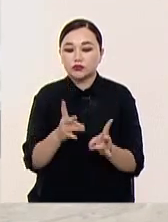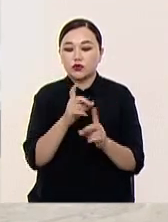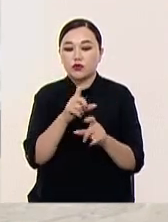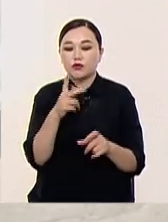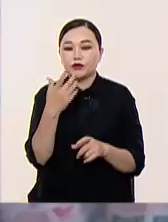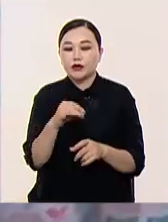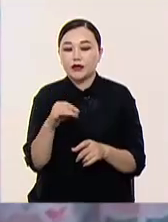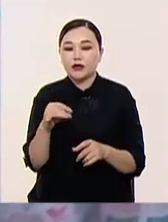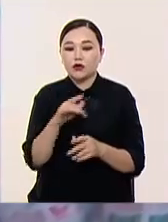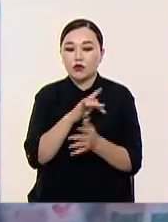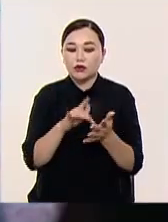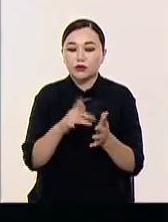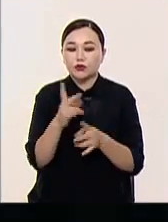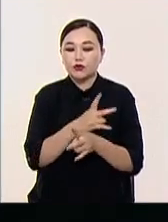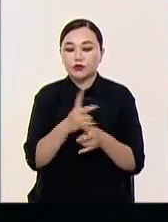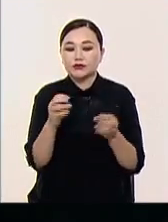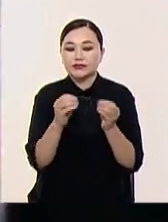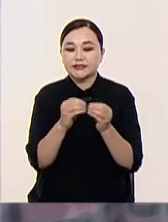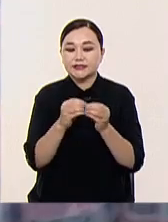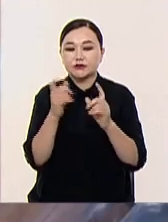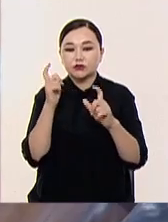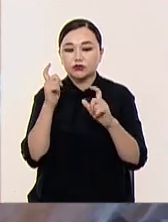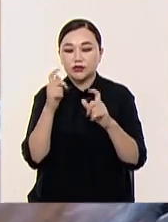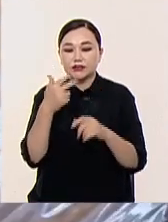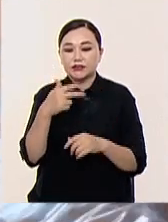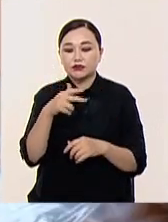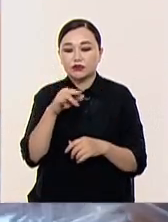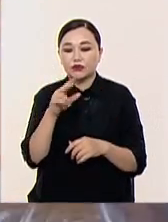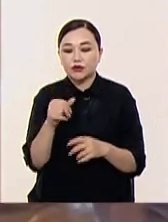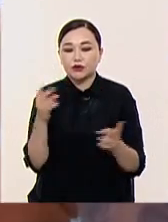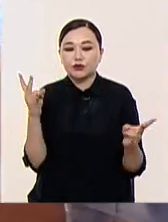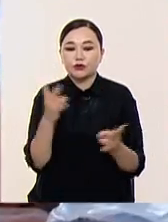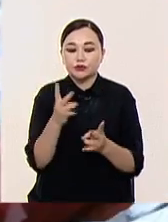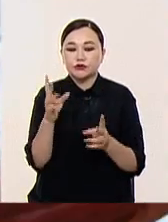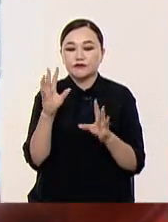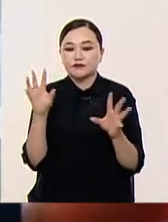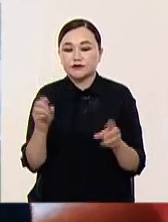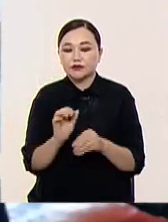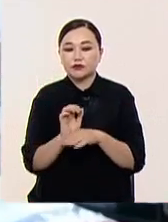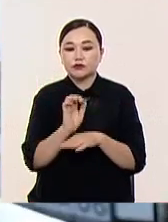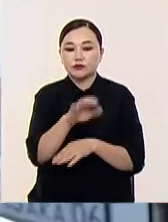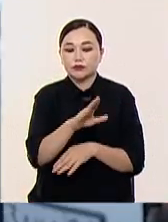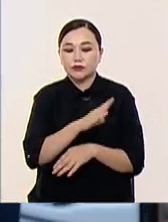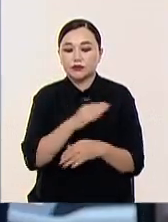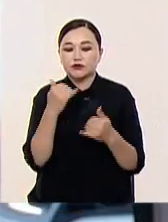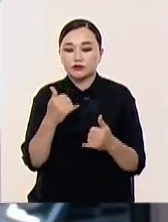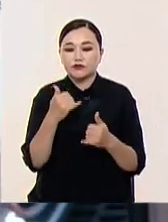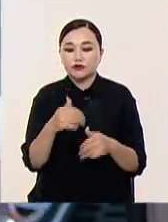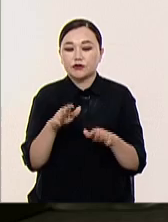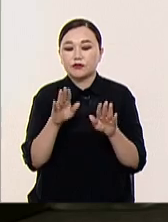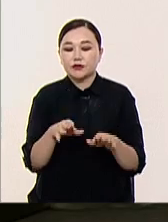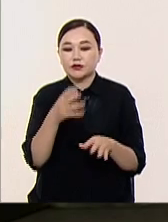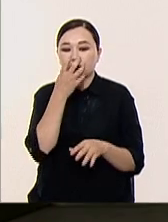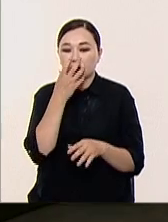мұнайлы өңір түнде 10 жүк көлігіне 30 тонна ең қажетті заттарды тиеп жіберген. Әзірге өңірде